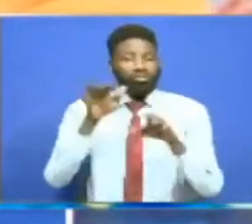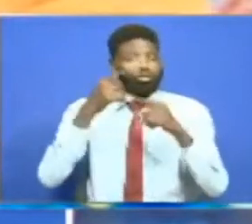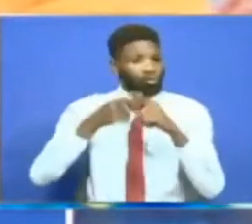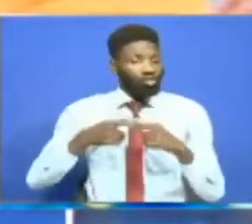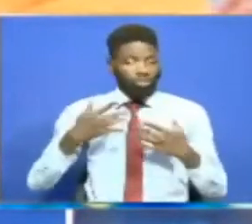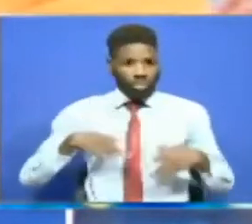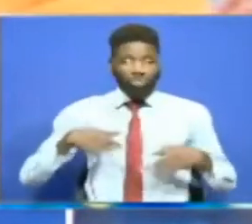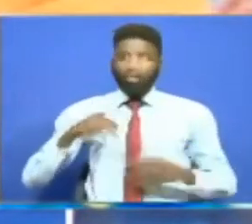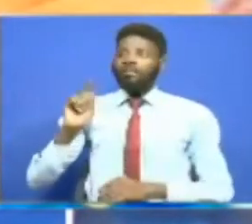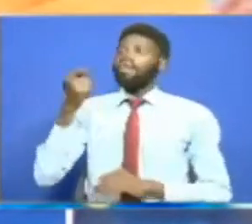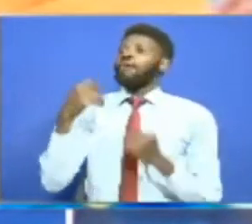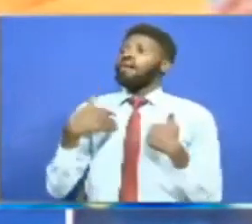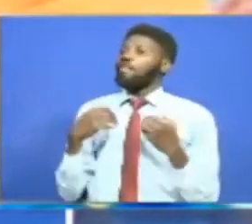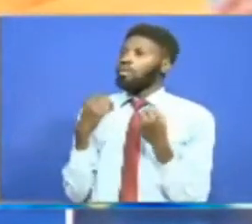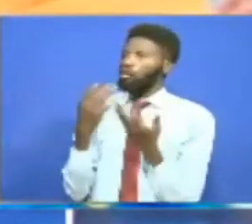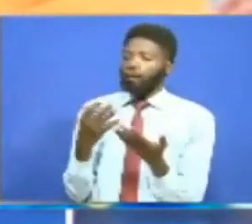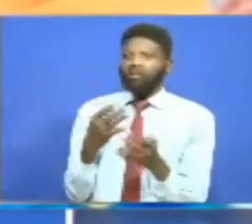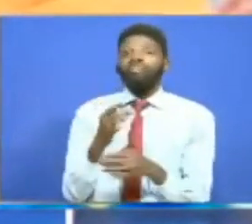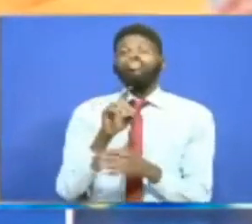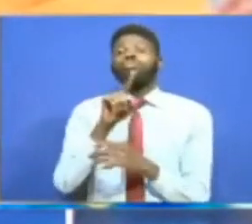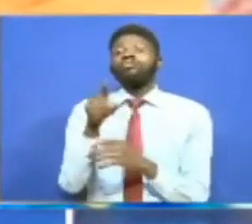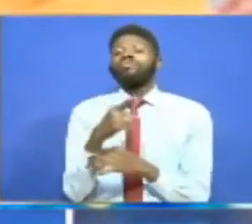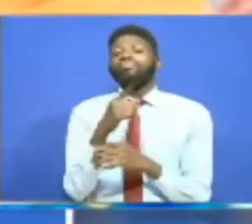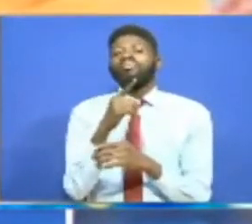nchini sasa vimefika